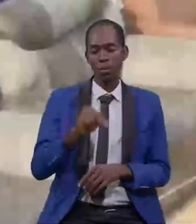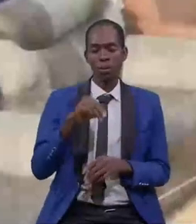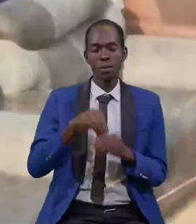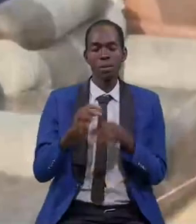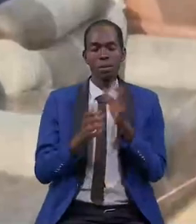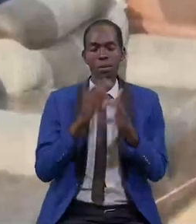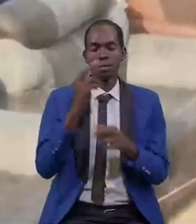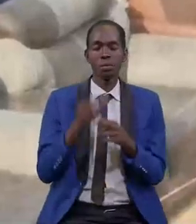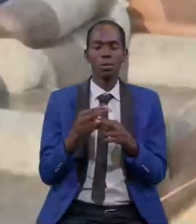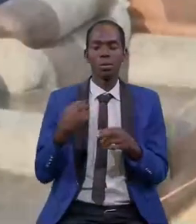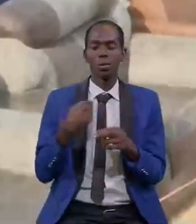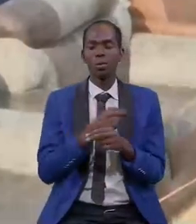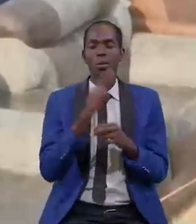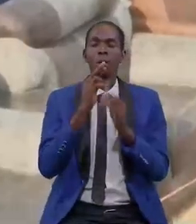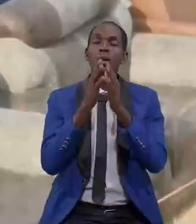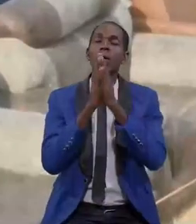Jésus.